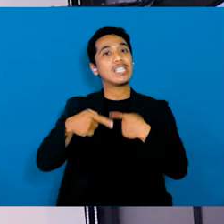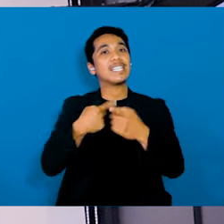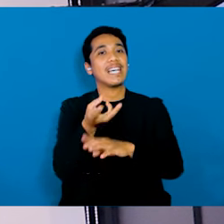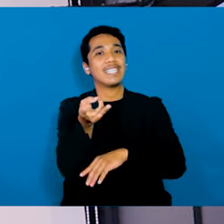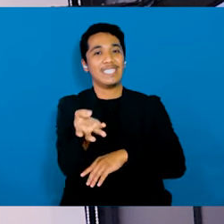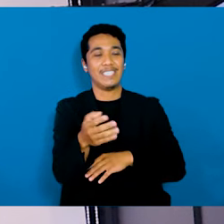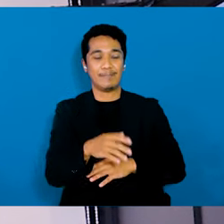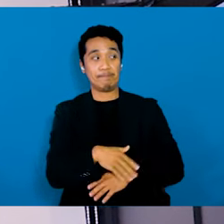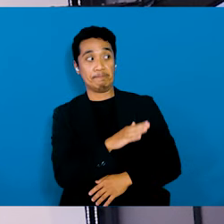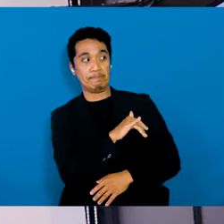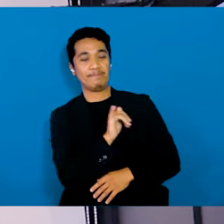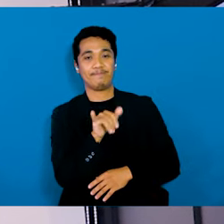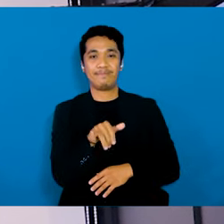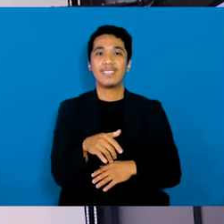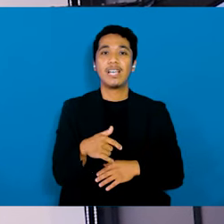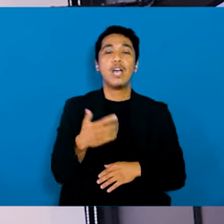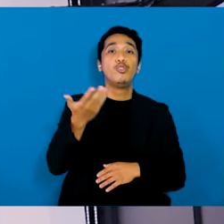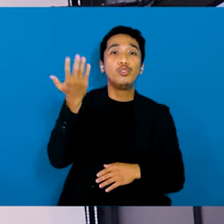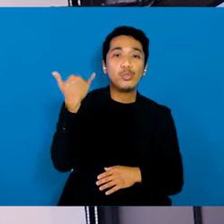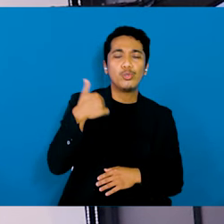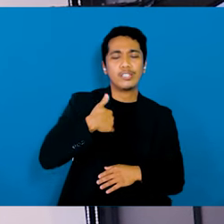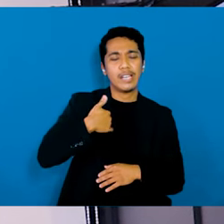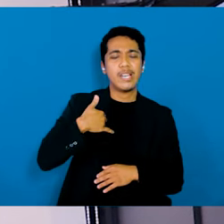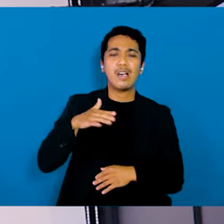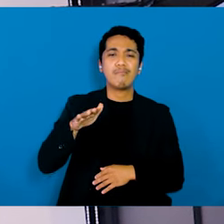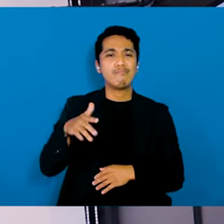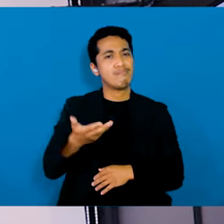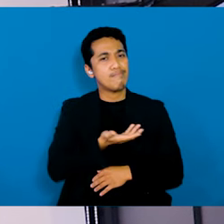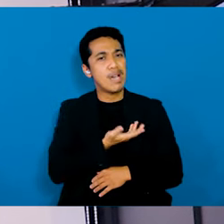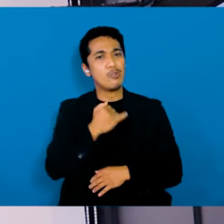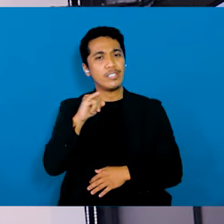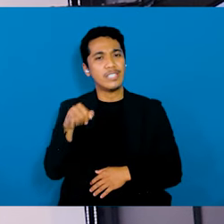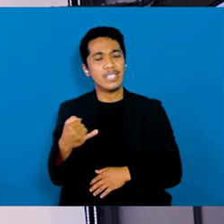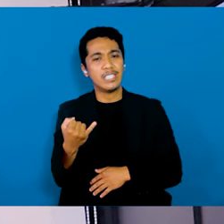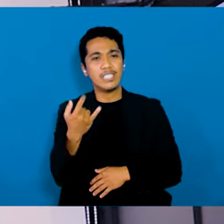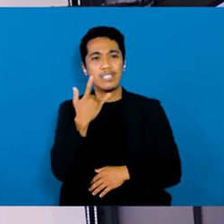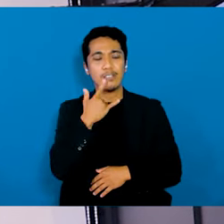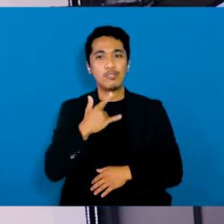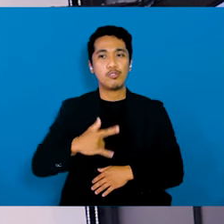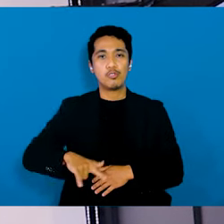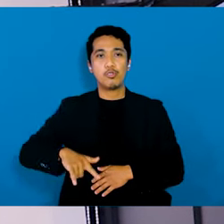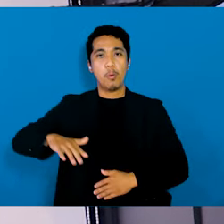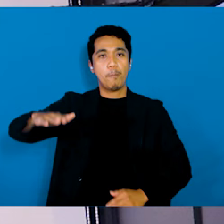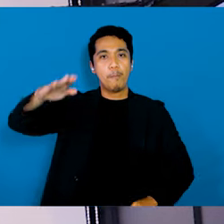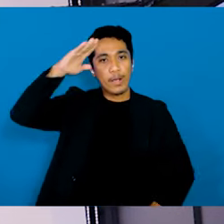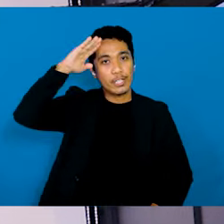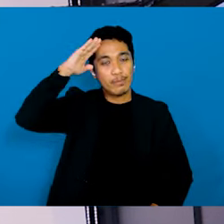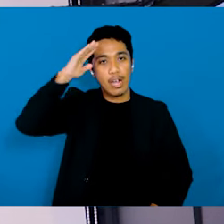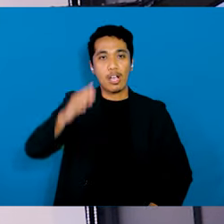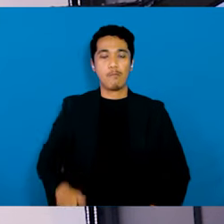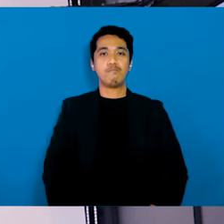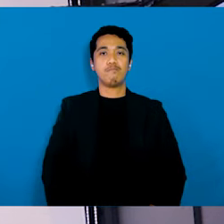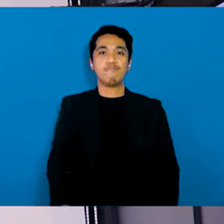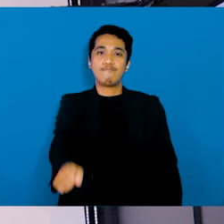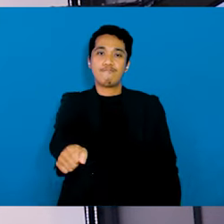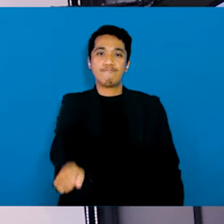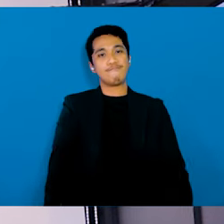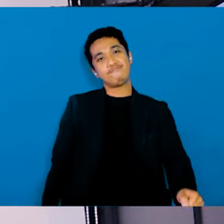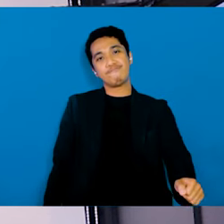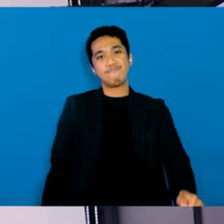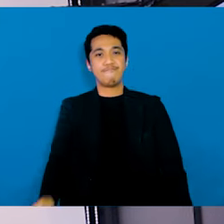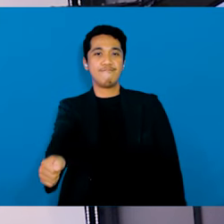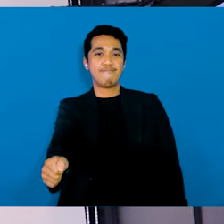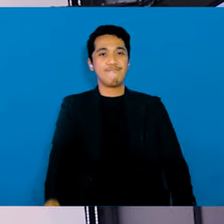ya, Mbak Ipung. Dulu saya pingin jadi paskibraka. Dulu kan ini